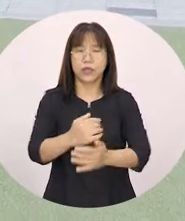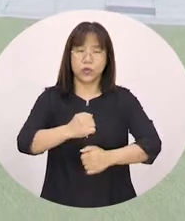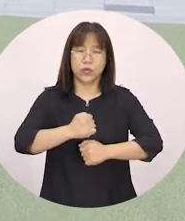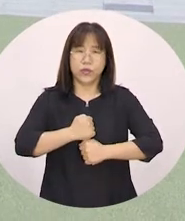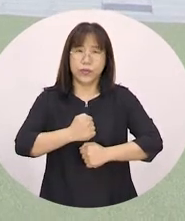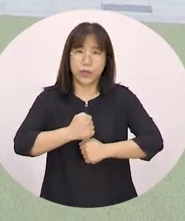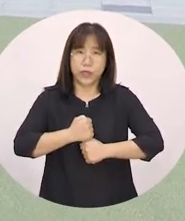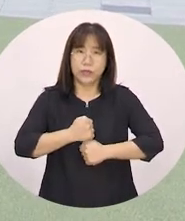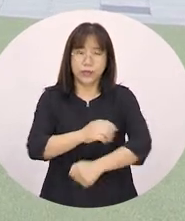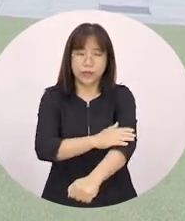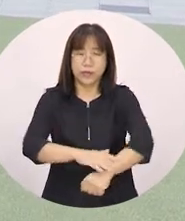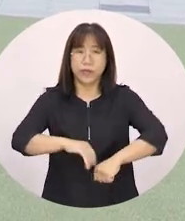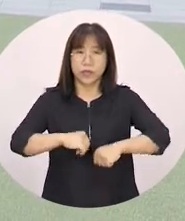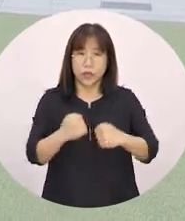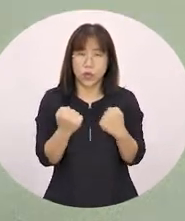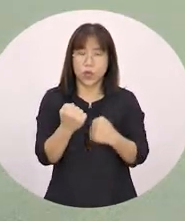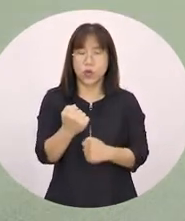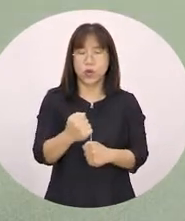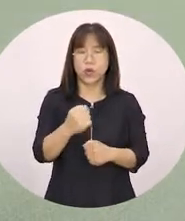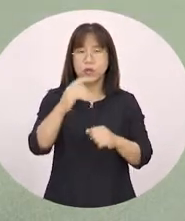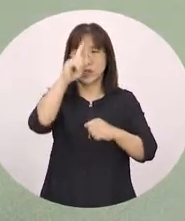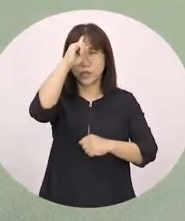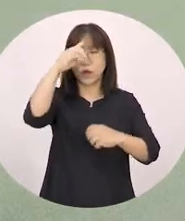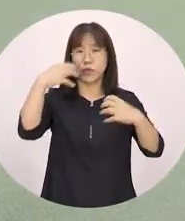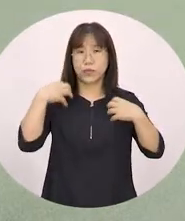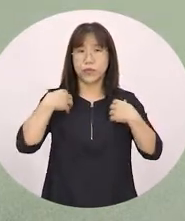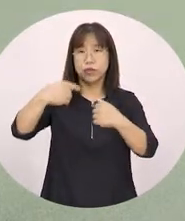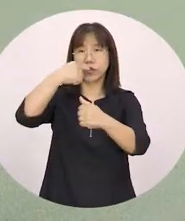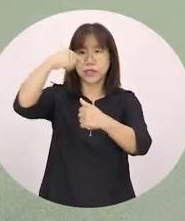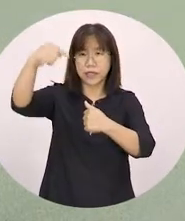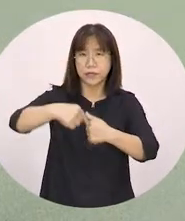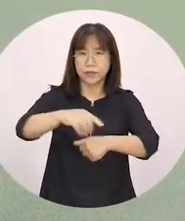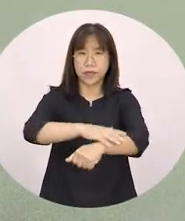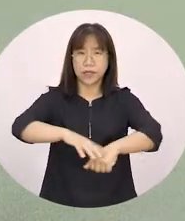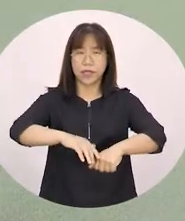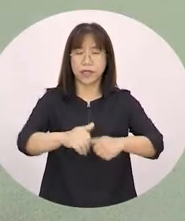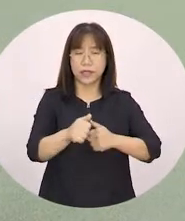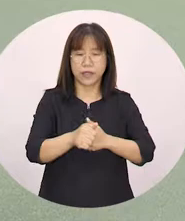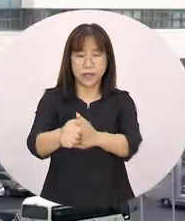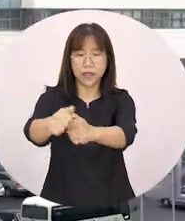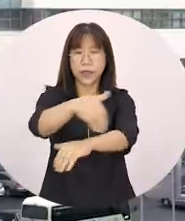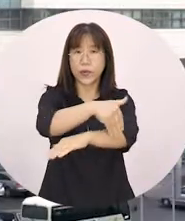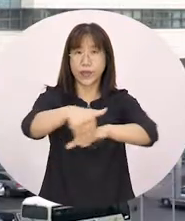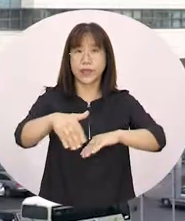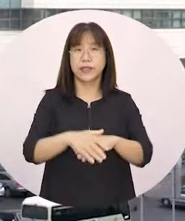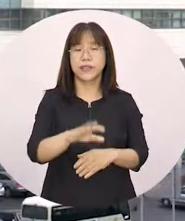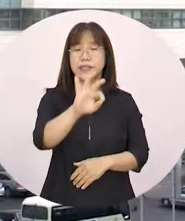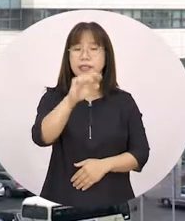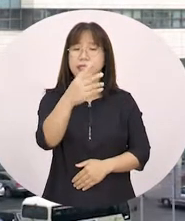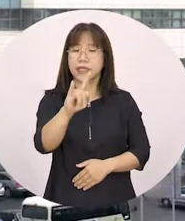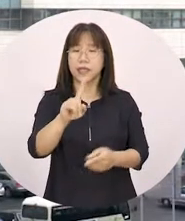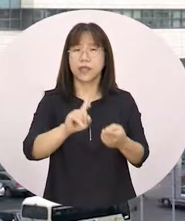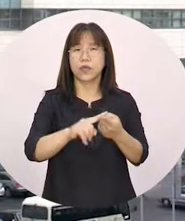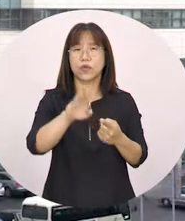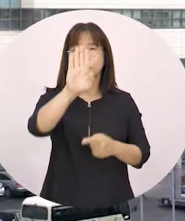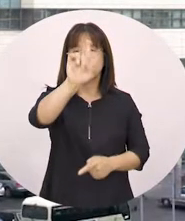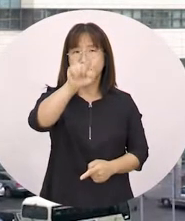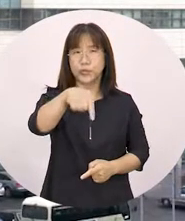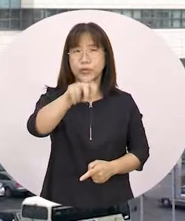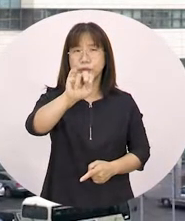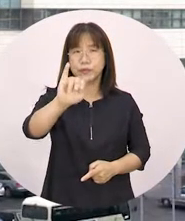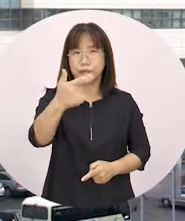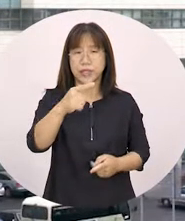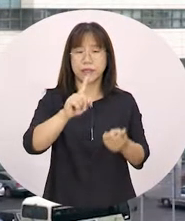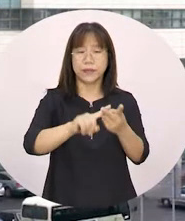준수 여부를 점검하며 코론 알고 관련 정부 지침의 대응할 계획입니다 또 이 대설 병원 부민병원